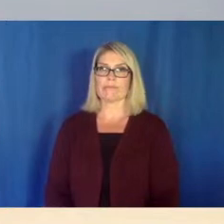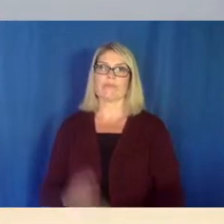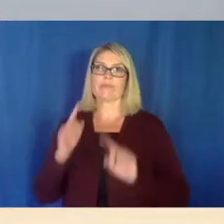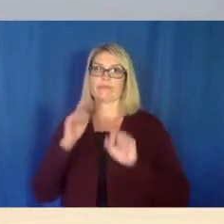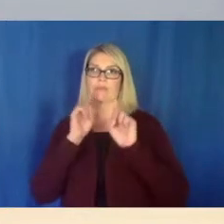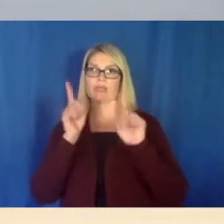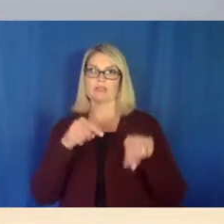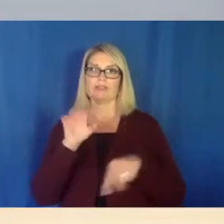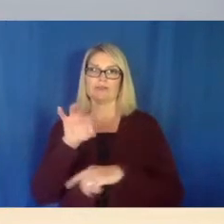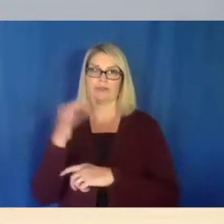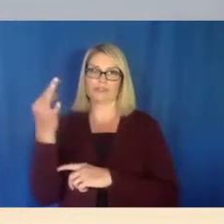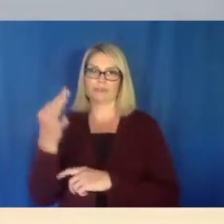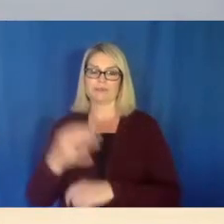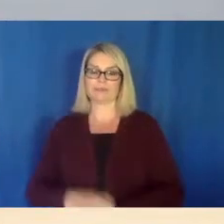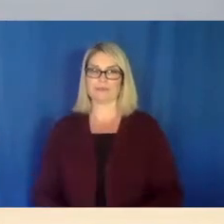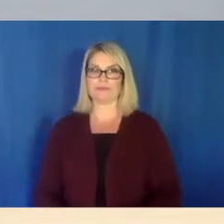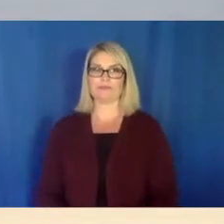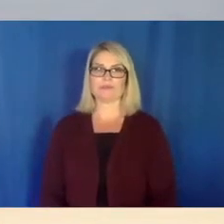Gabrielle, j'espère que non.